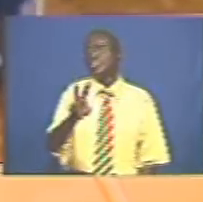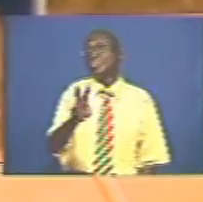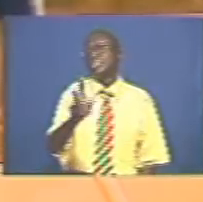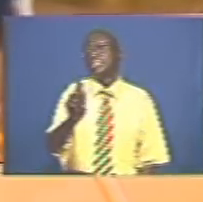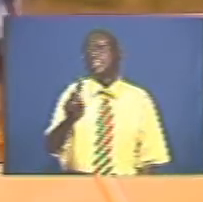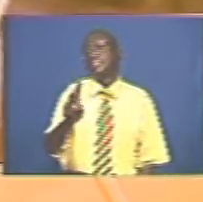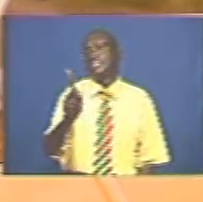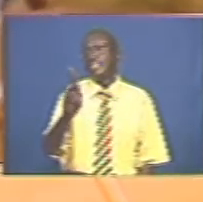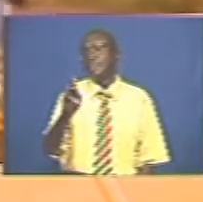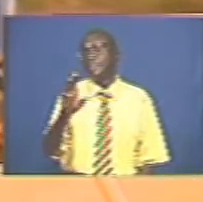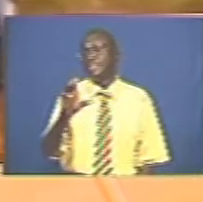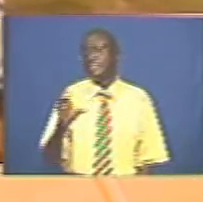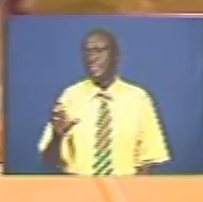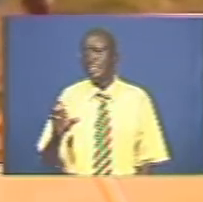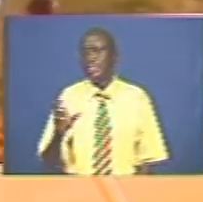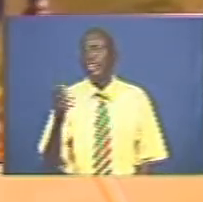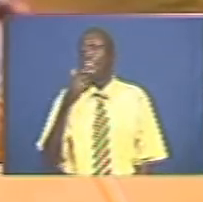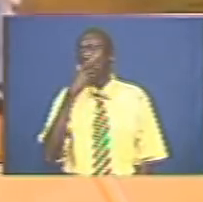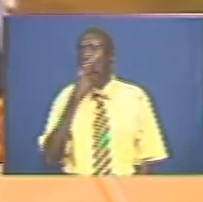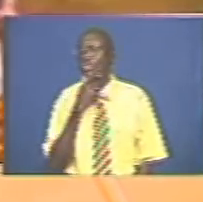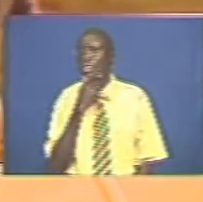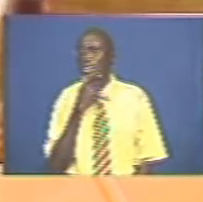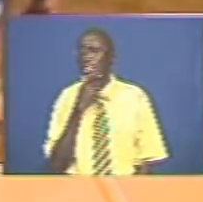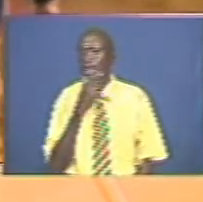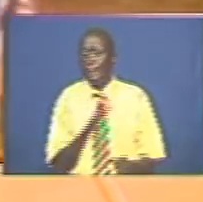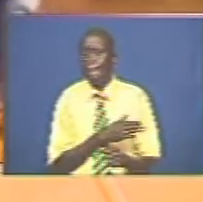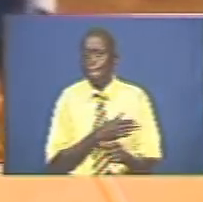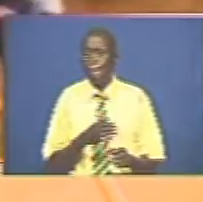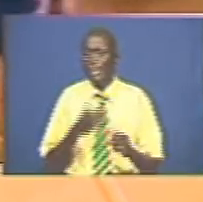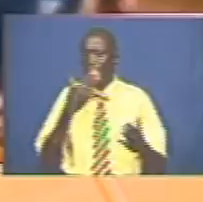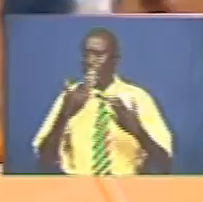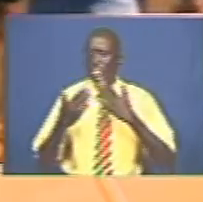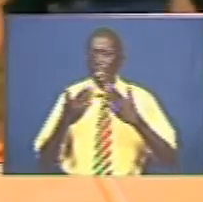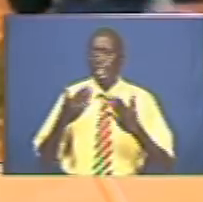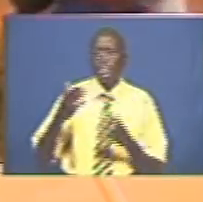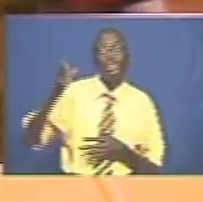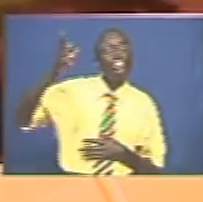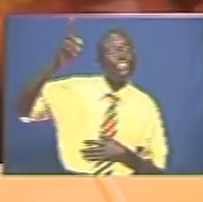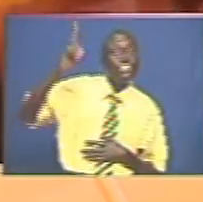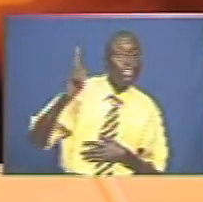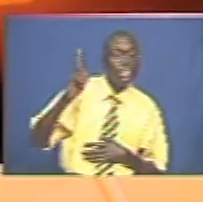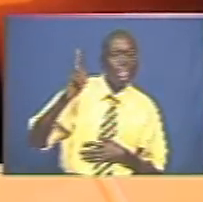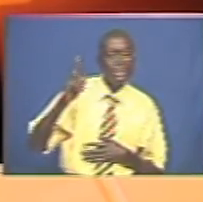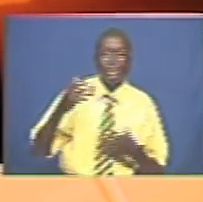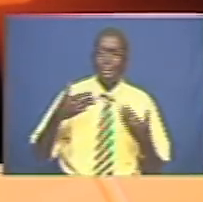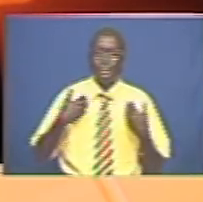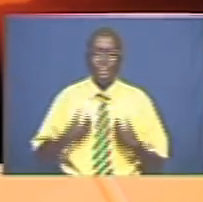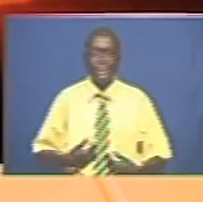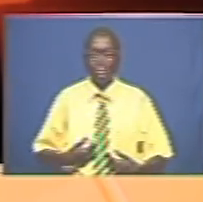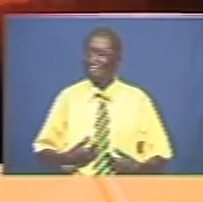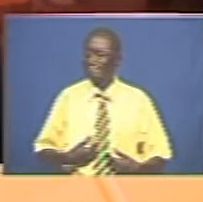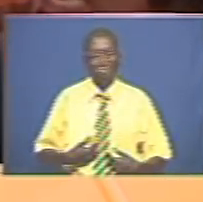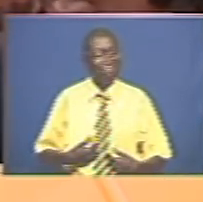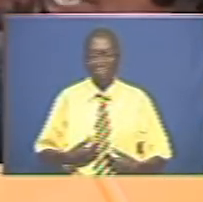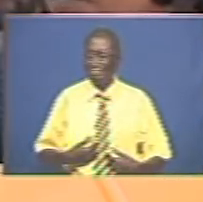ambayo mziki ni mziki wa zamani sana? Nasema ni hasande kwa Mungu, kwa sababu mimi mwenyewe sijaweza kivyangu.